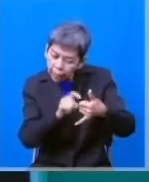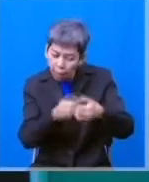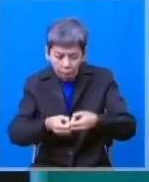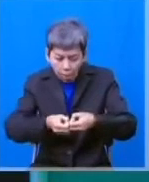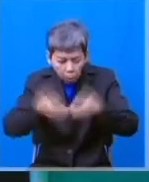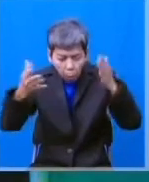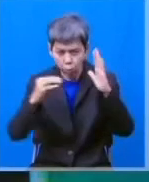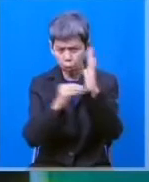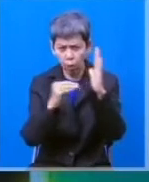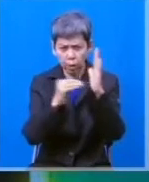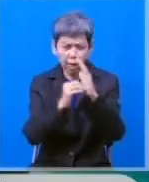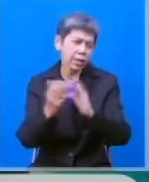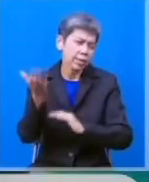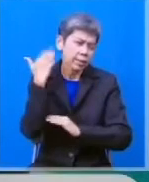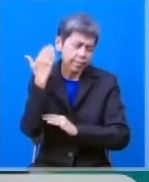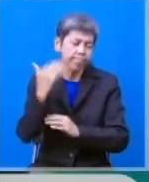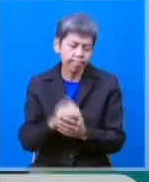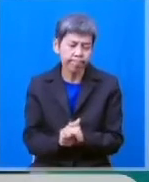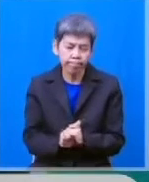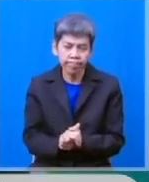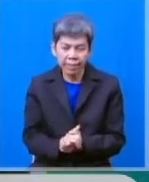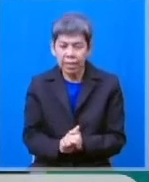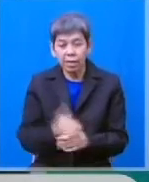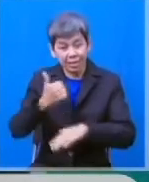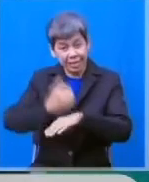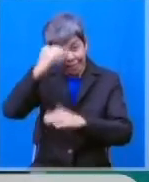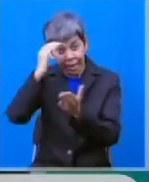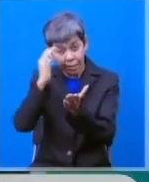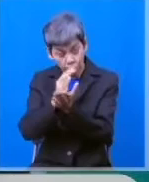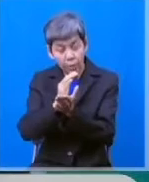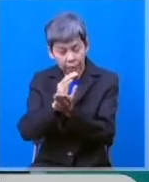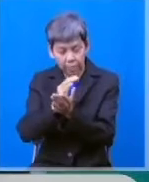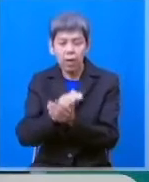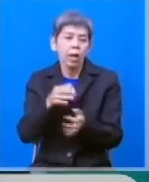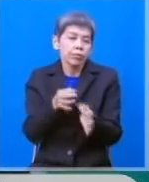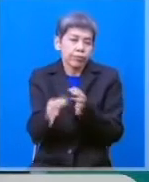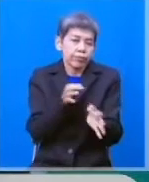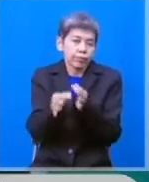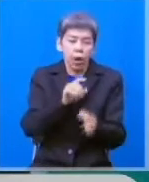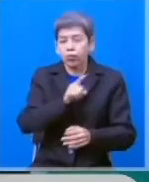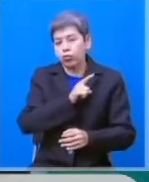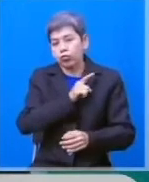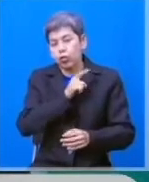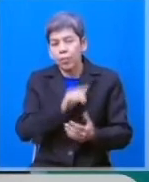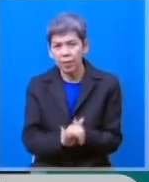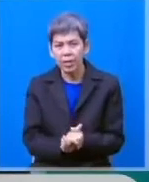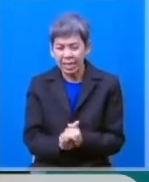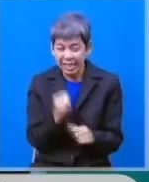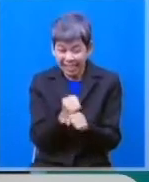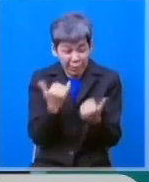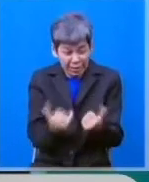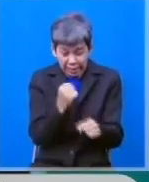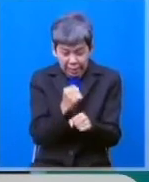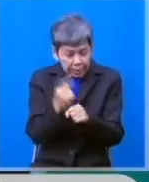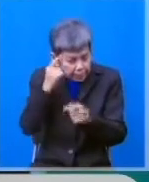ระเบิดป่วนกรุงที่เกิดขึ้นเมื่อสัปดาห์ที่ผ่านมานะครับท่านผบตร.ท่านผบตร.ก็ได้ออกมาแถลงเองเลยนะครับบอกว่าการกระทำครั้งนี้เนี่ยเป็น